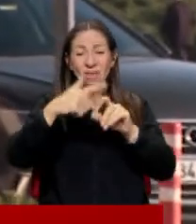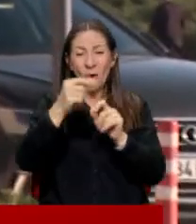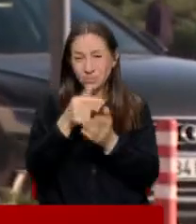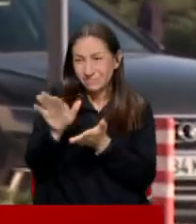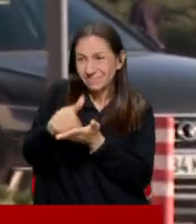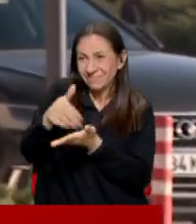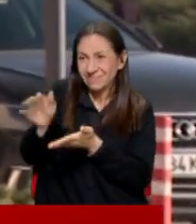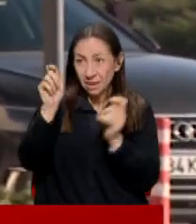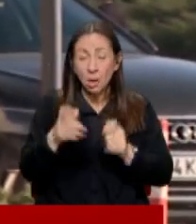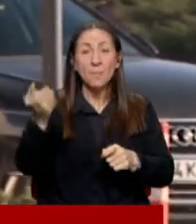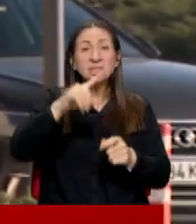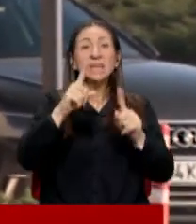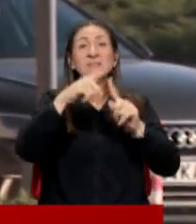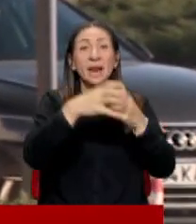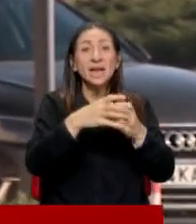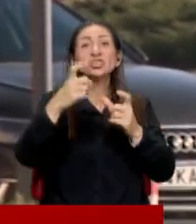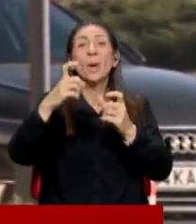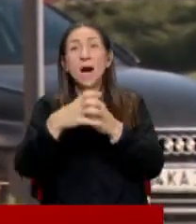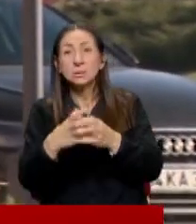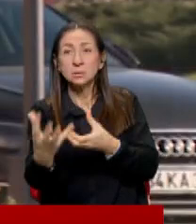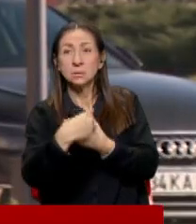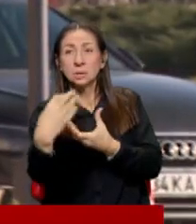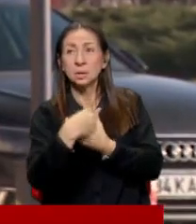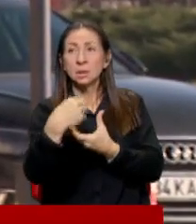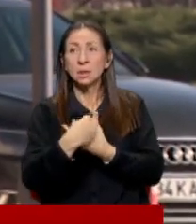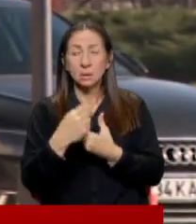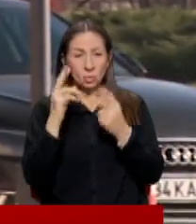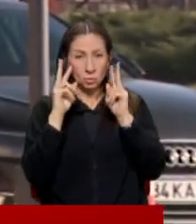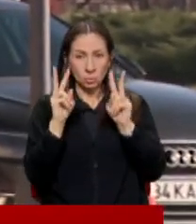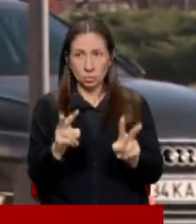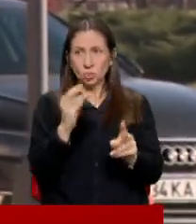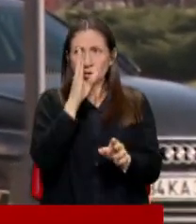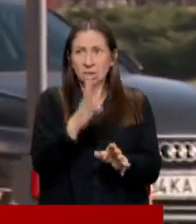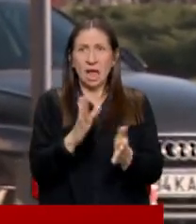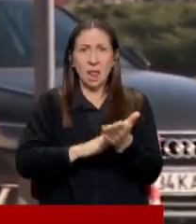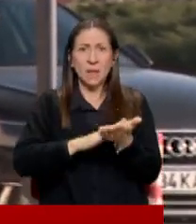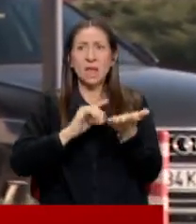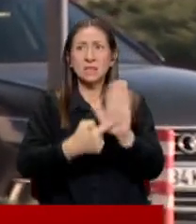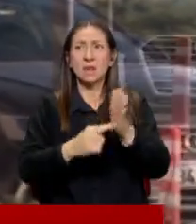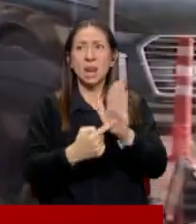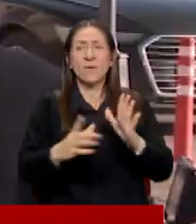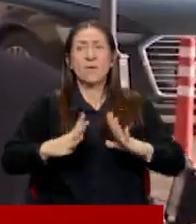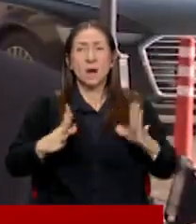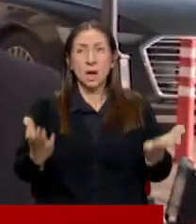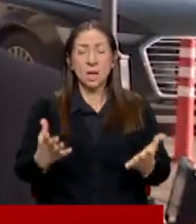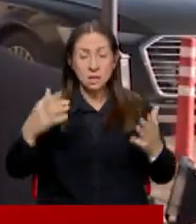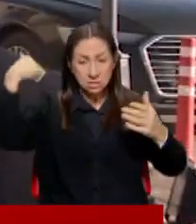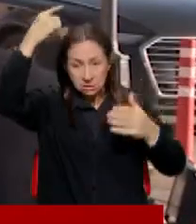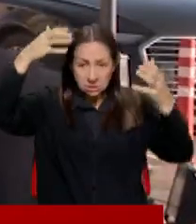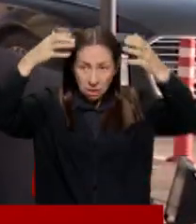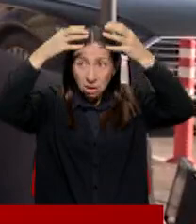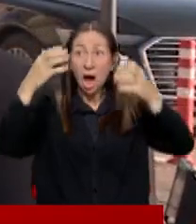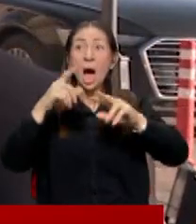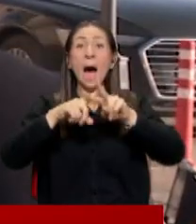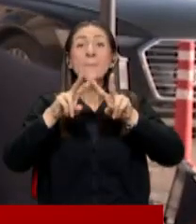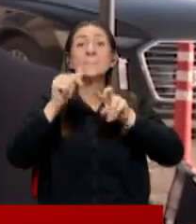derken maalesef ki başka tarikat ve cemaatlerle doldurduklarının yönünde çok ciddi elimizde istihbaratlar var. Sarıklı amiral olayı